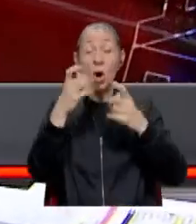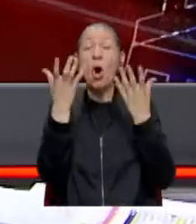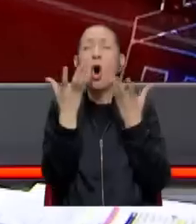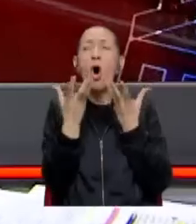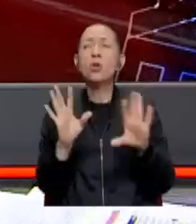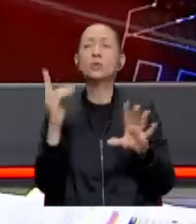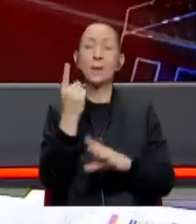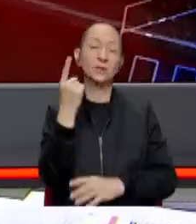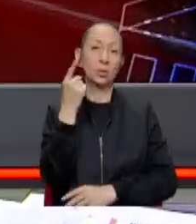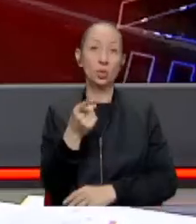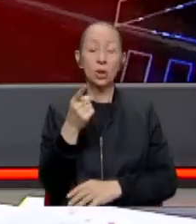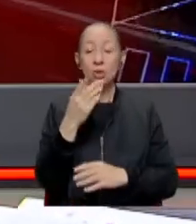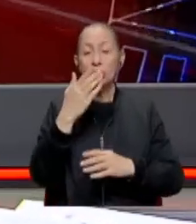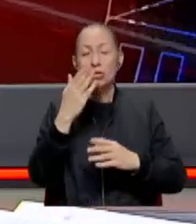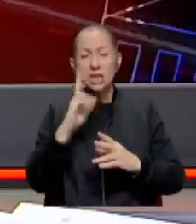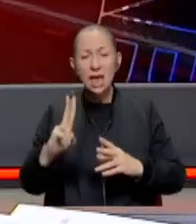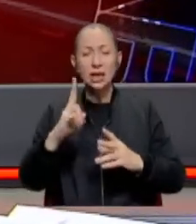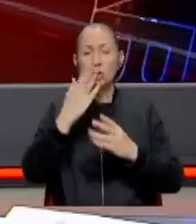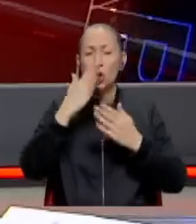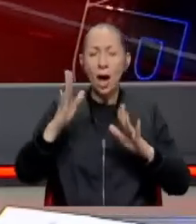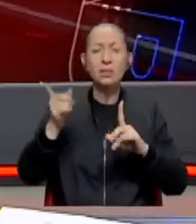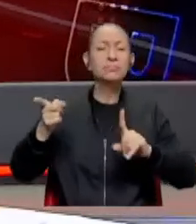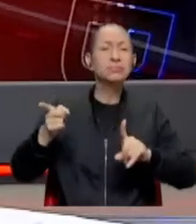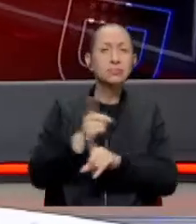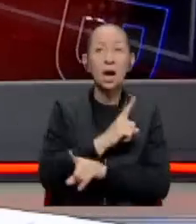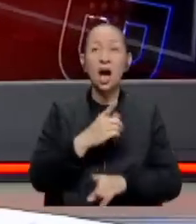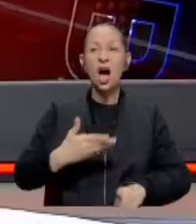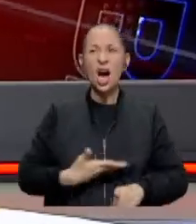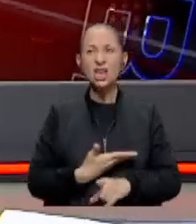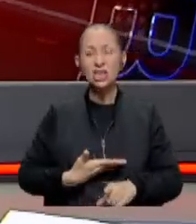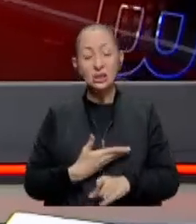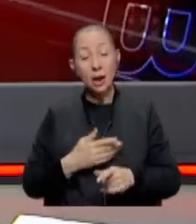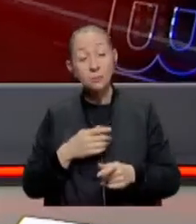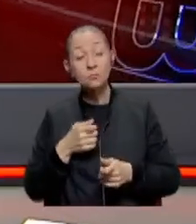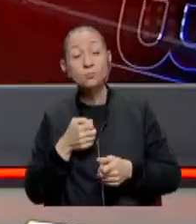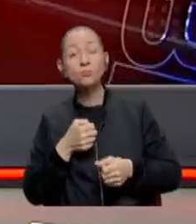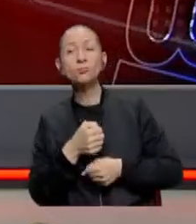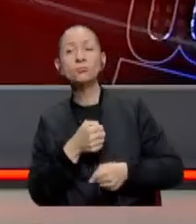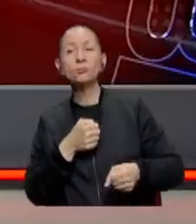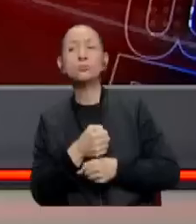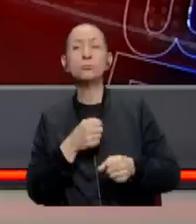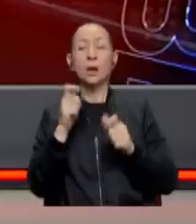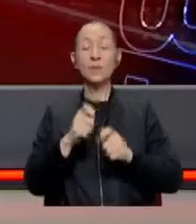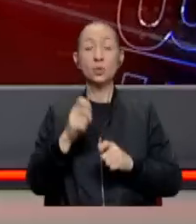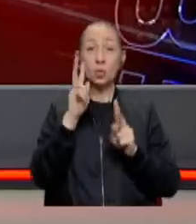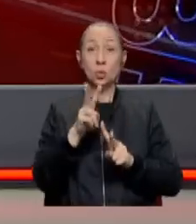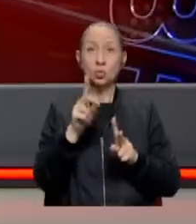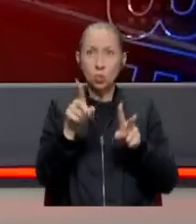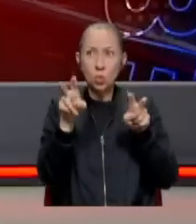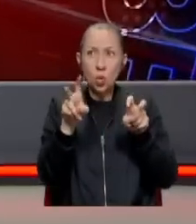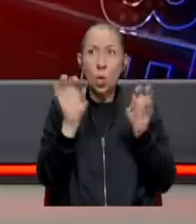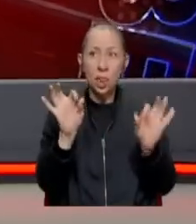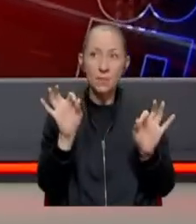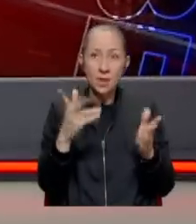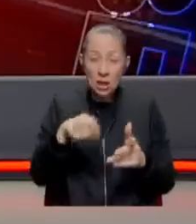olmayacak bir şey bu tabiatıyla zenginliğiyle açlıkla sınadığını da bir yandan görüyoruz konu böyle bir konu var ortada yani